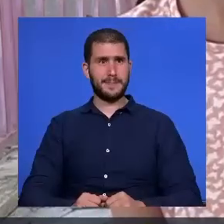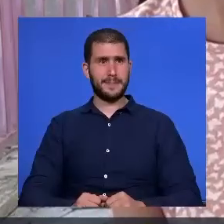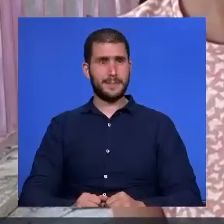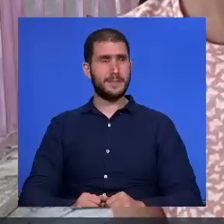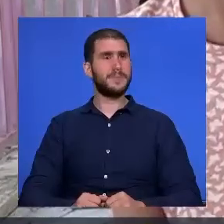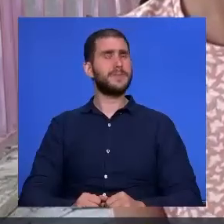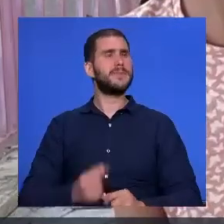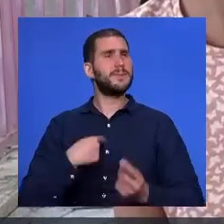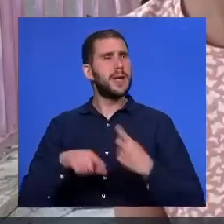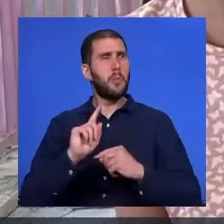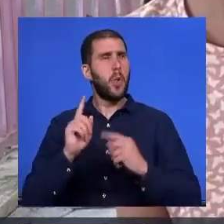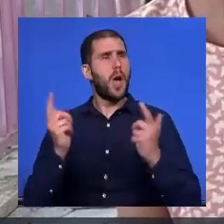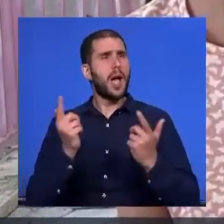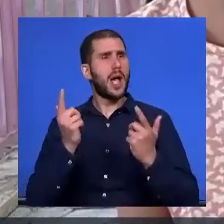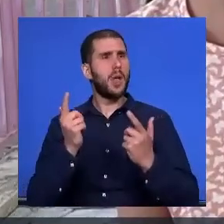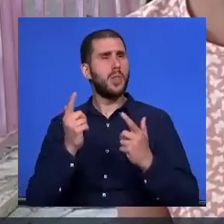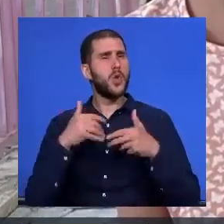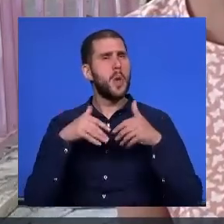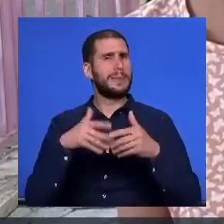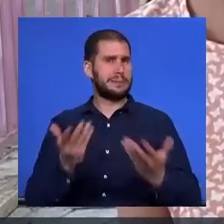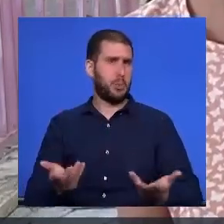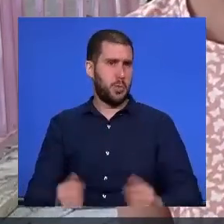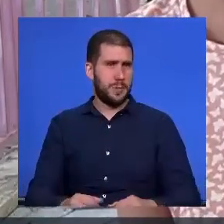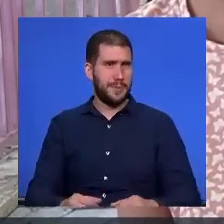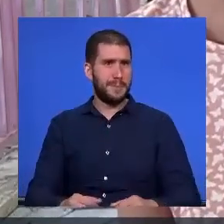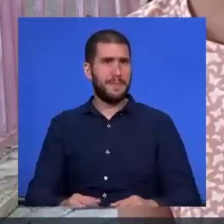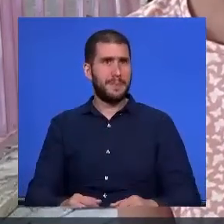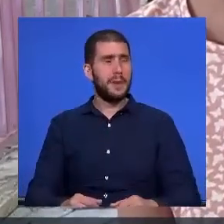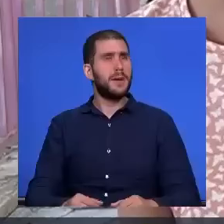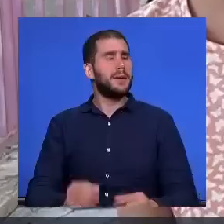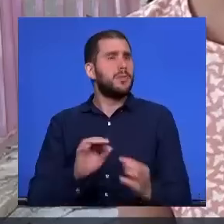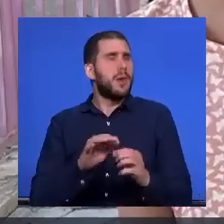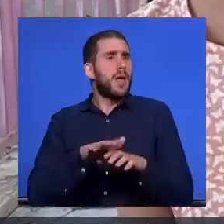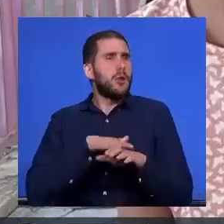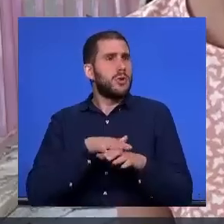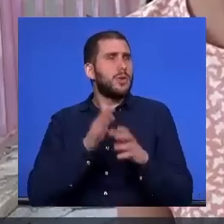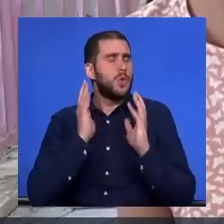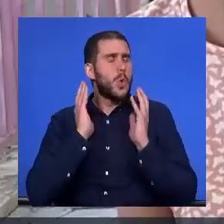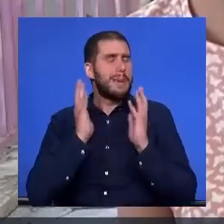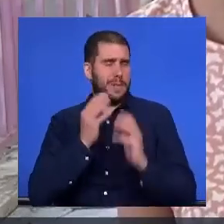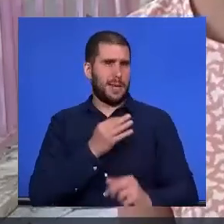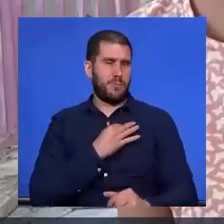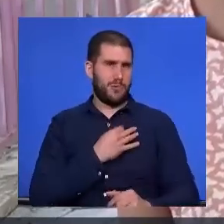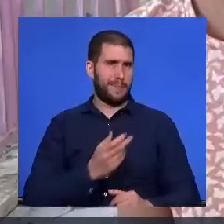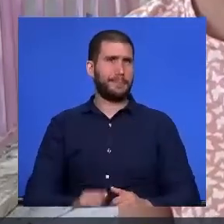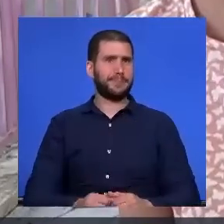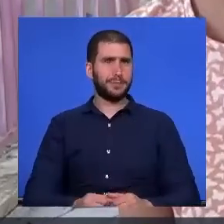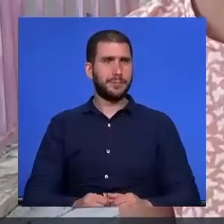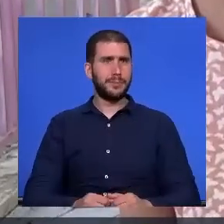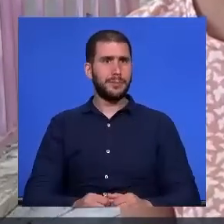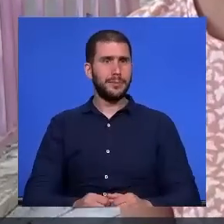וכאילו, אנחנו גם לא כל כך חגגנו אחרי זה את יום העצמאות, כי פשוט הרגשתי שזה ממש יותר מדי. כאילו,